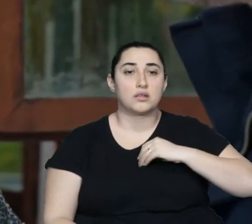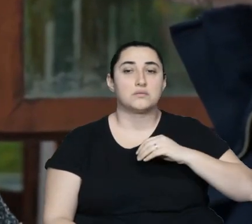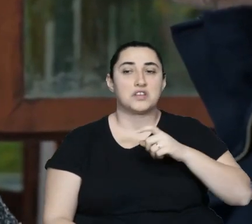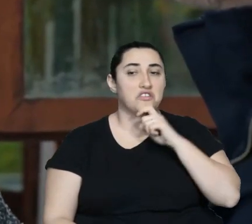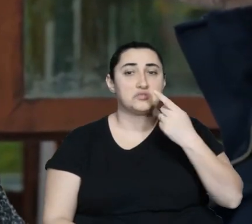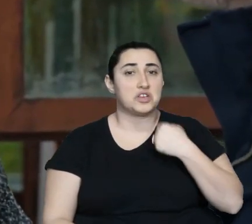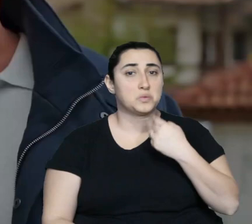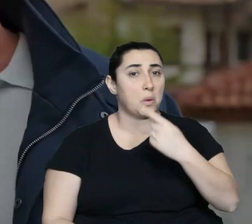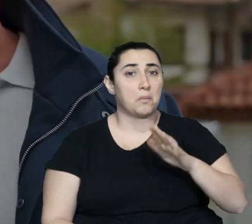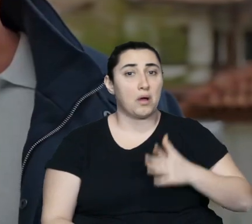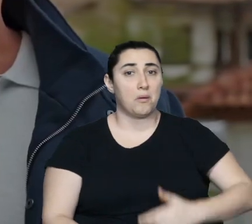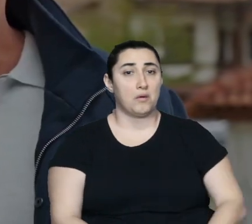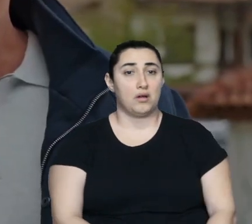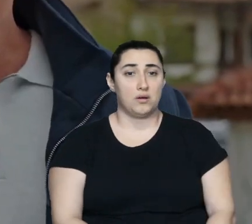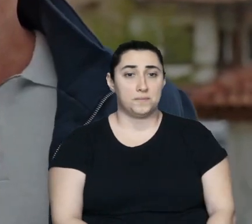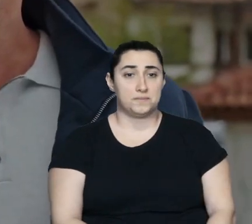istemeden yanlış bir şey mi yaptım?